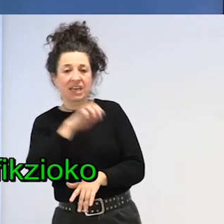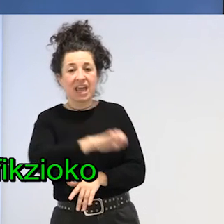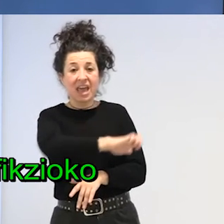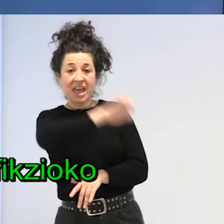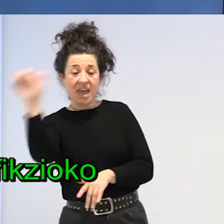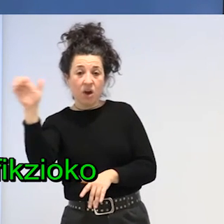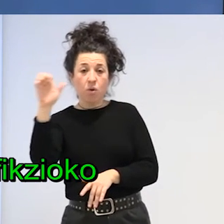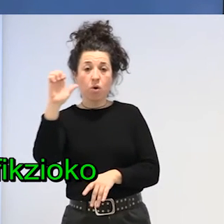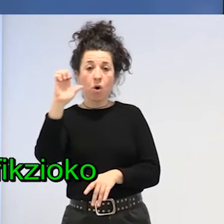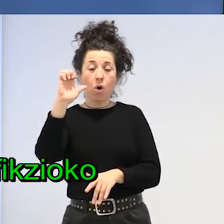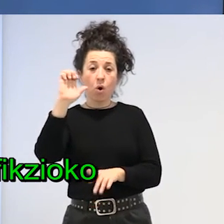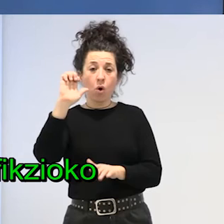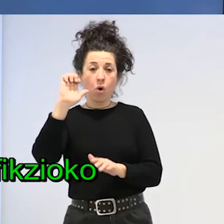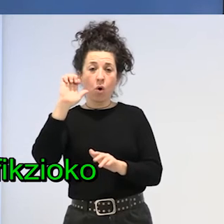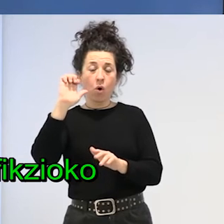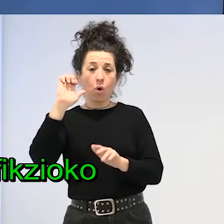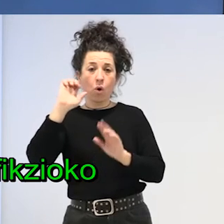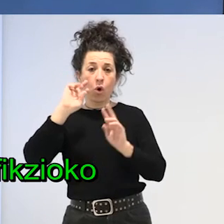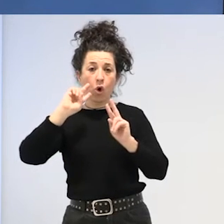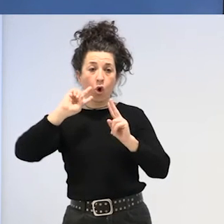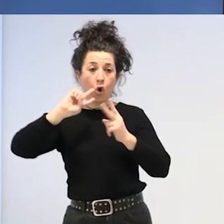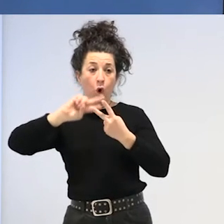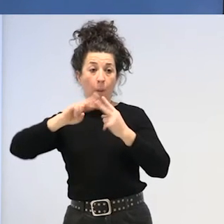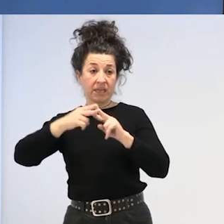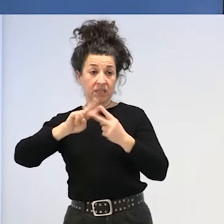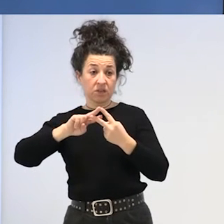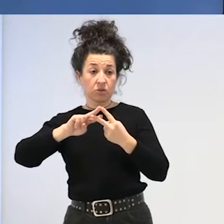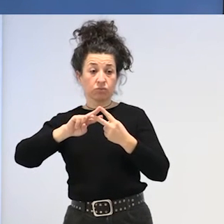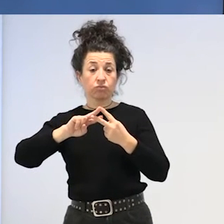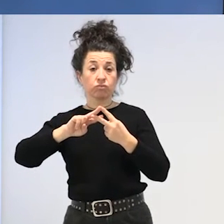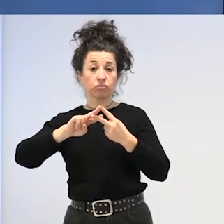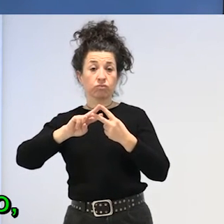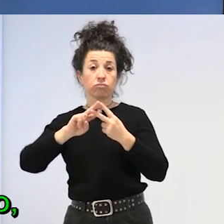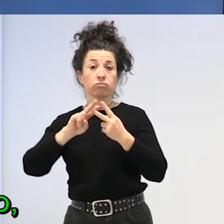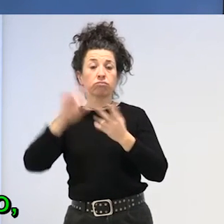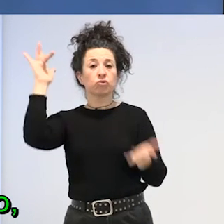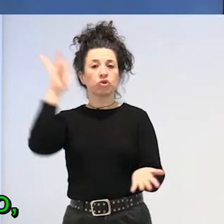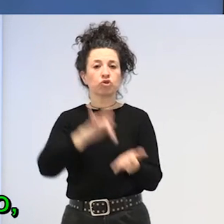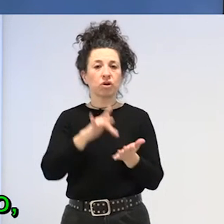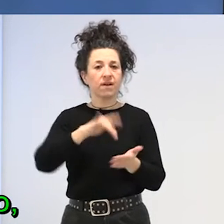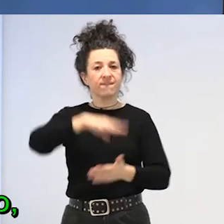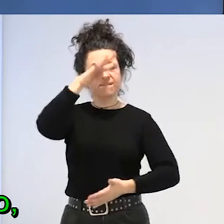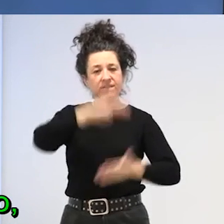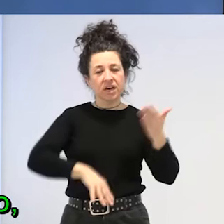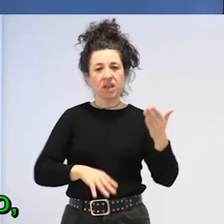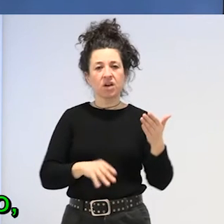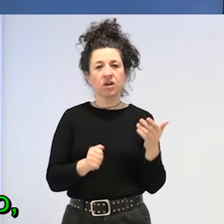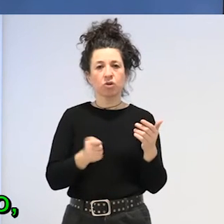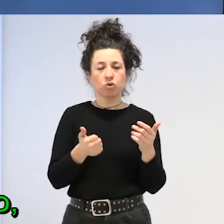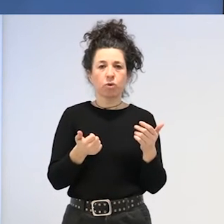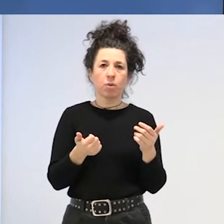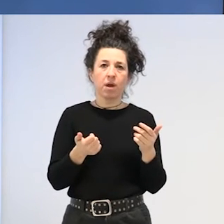Europako zientzia fikzio konbentziorik handiena Bartzelonan ospatu zen eta pizkat